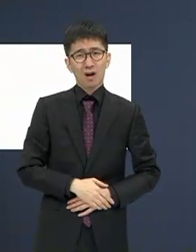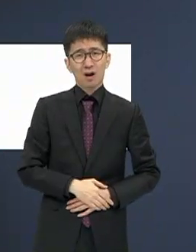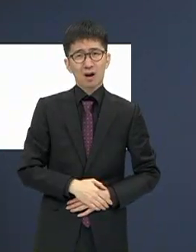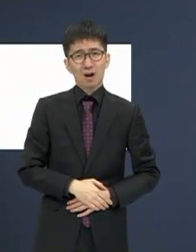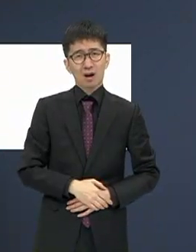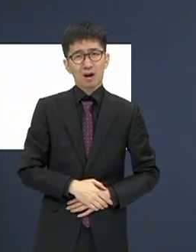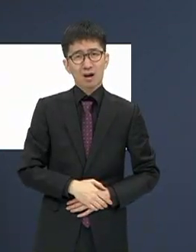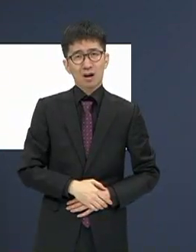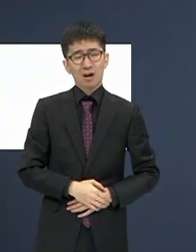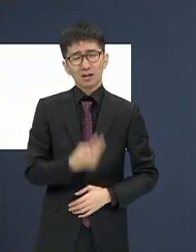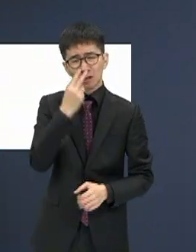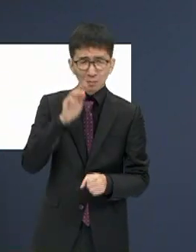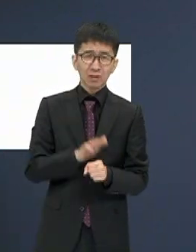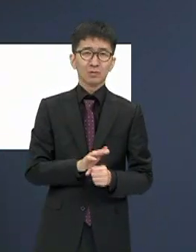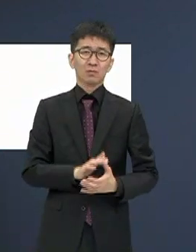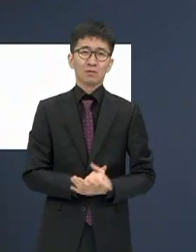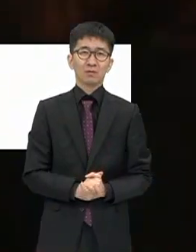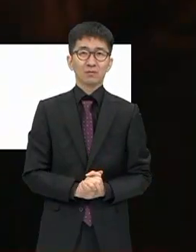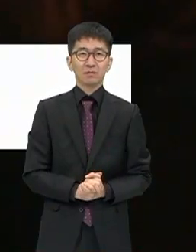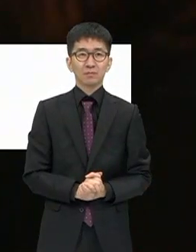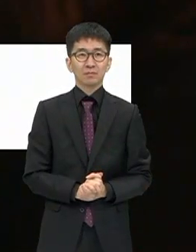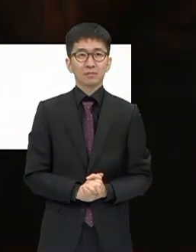모든 분들께서 알아주셨어요.